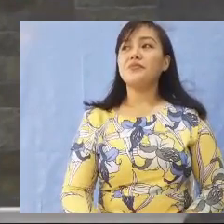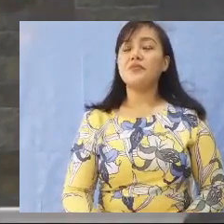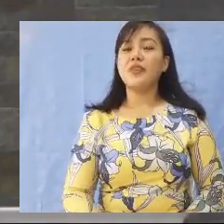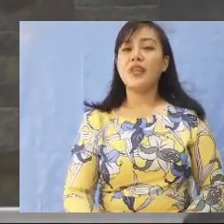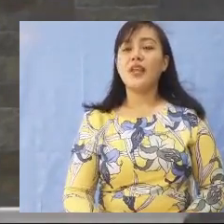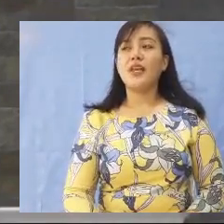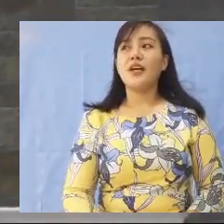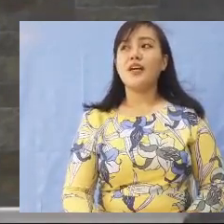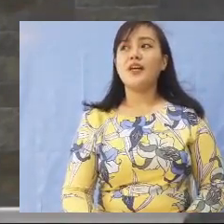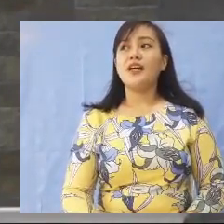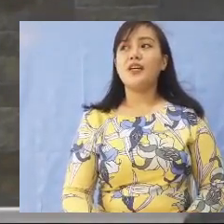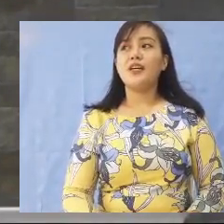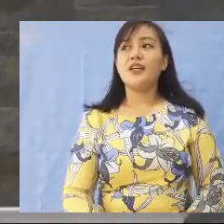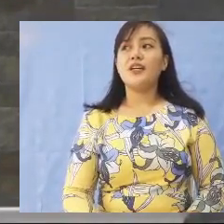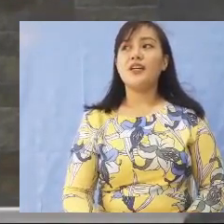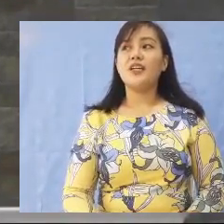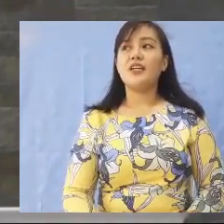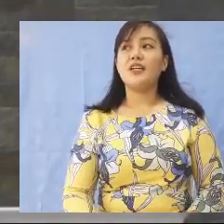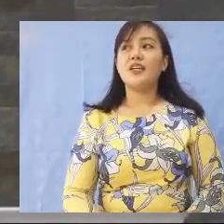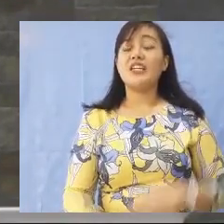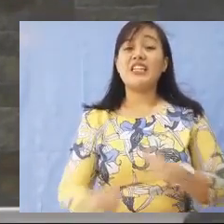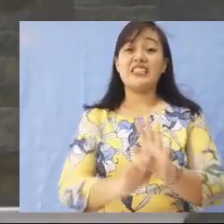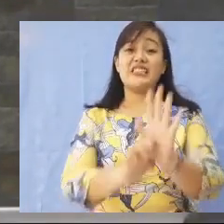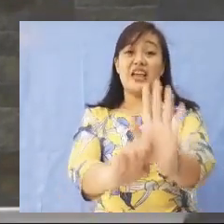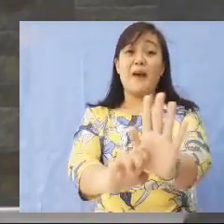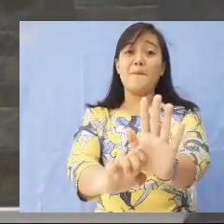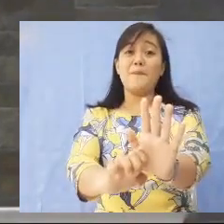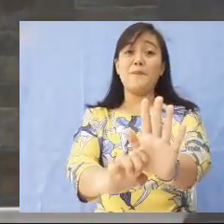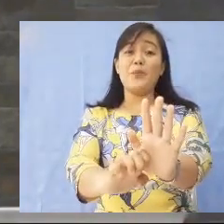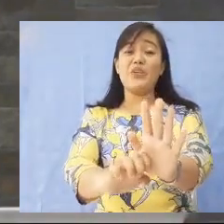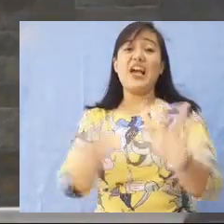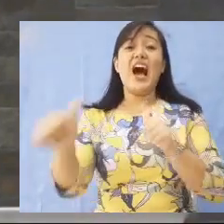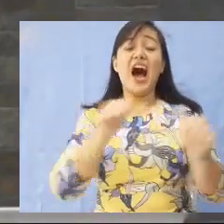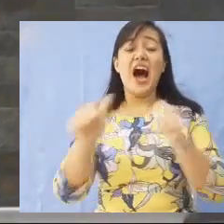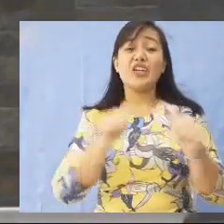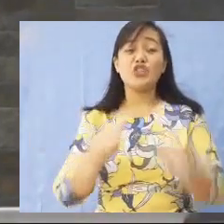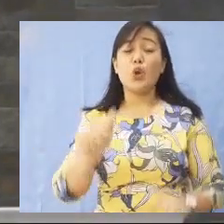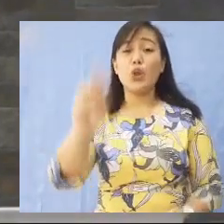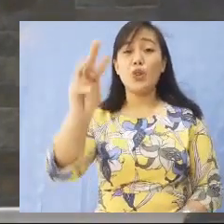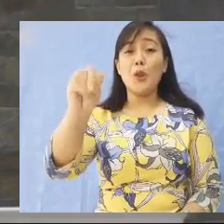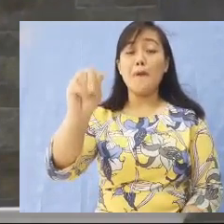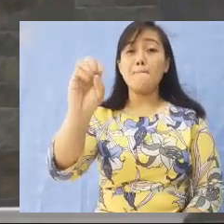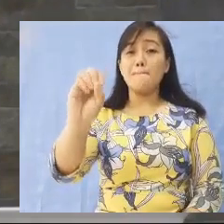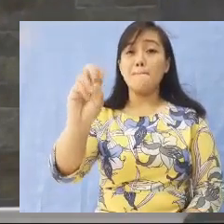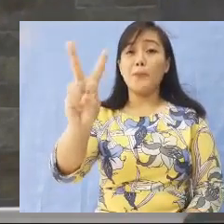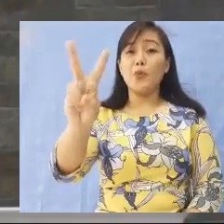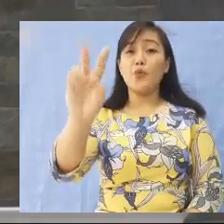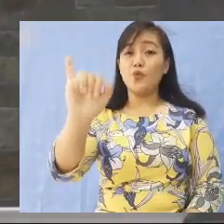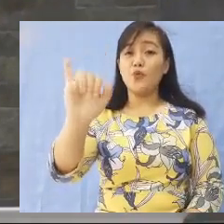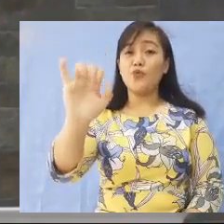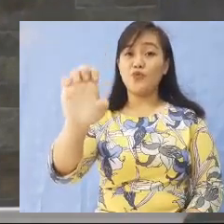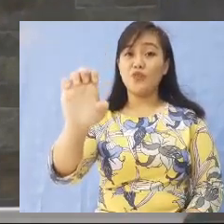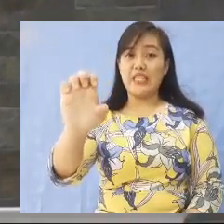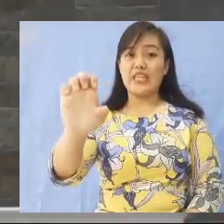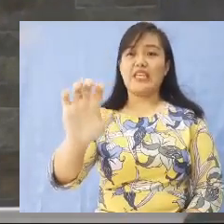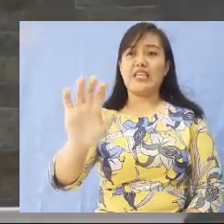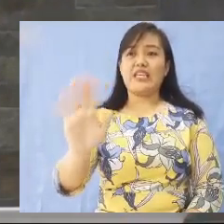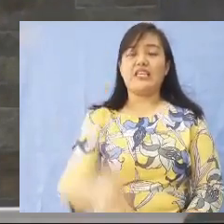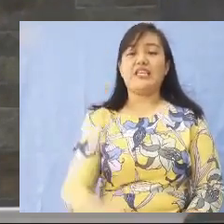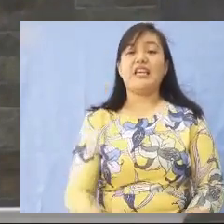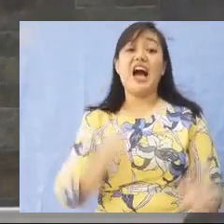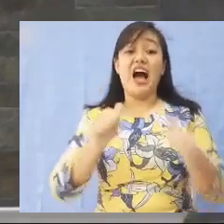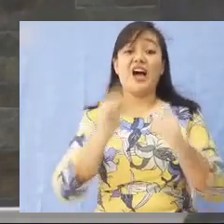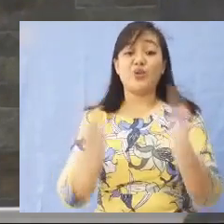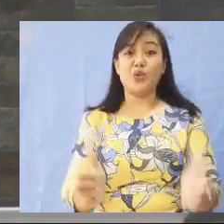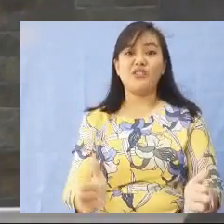Tapos yung kapag dalawa na yung kalaban niya, isa na lang yung bala niya, abay yung baril niya itinatapat niya doon sa